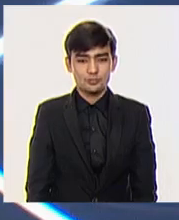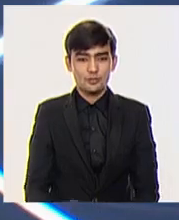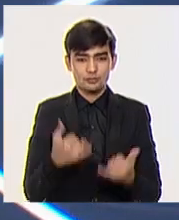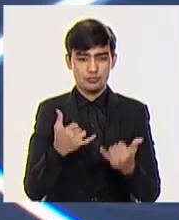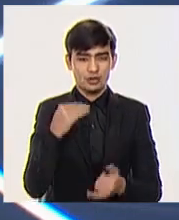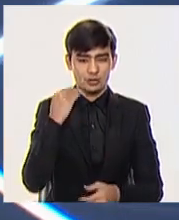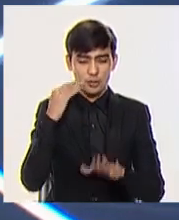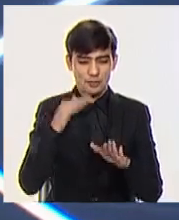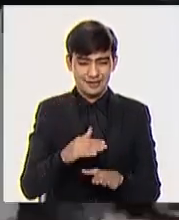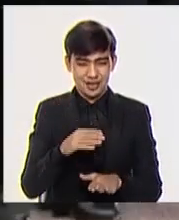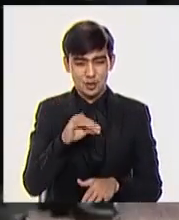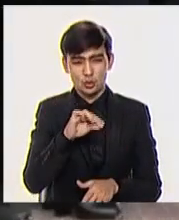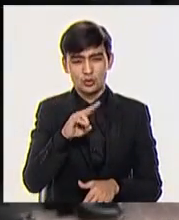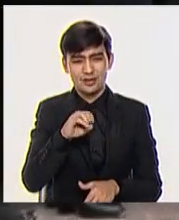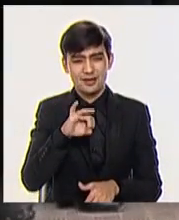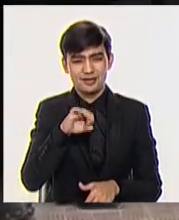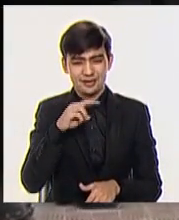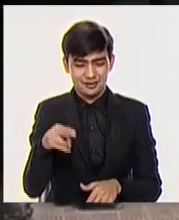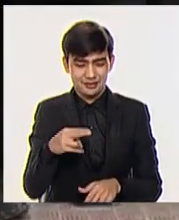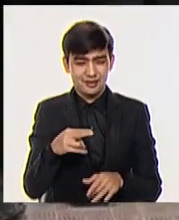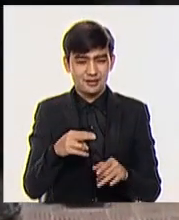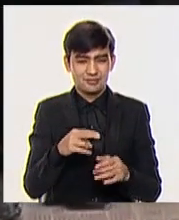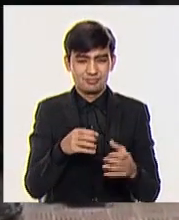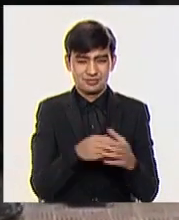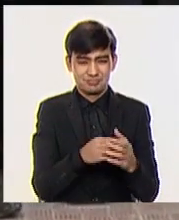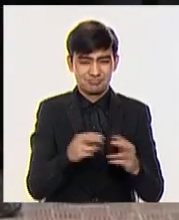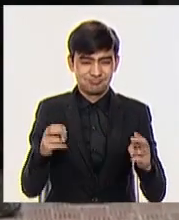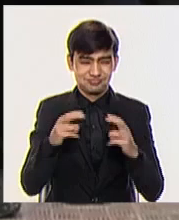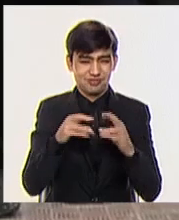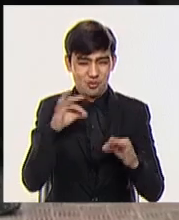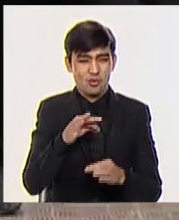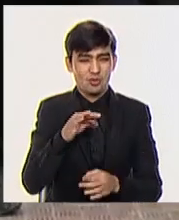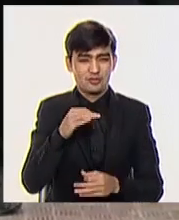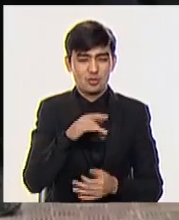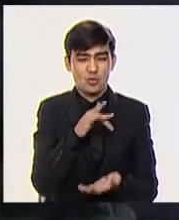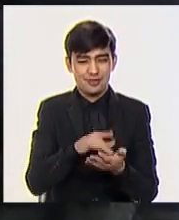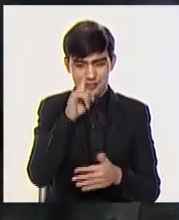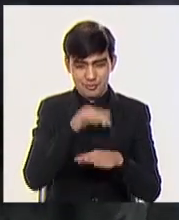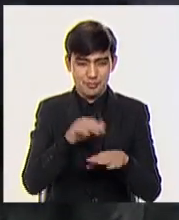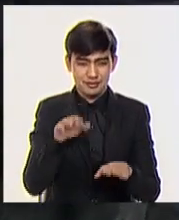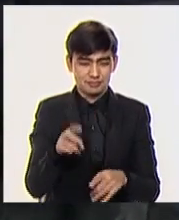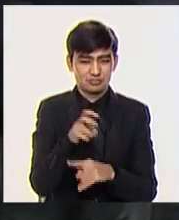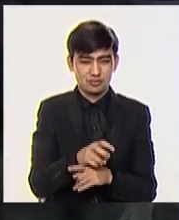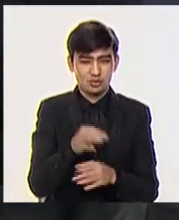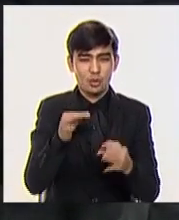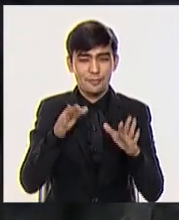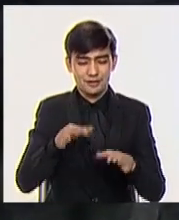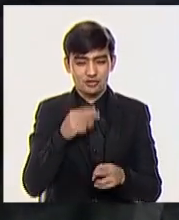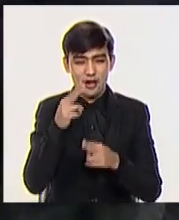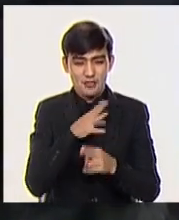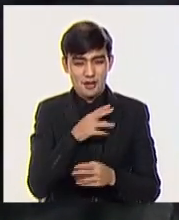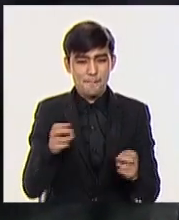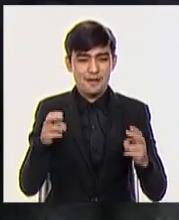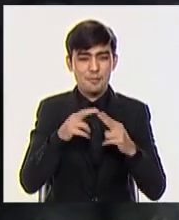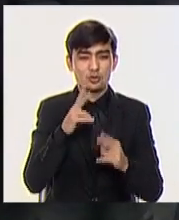Бүгін Ақтөбеде Unity Corporation компаниясының салымшылары қалалық соттың алдында наразылық шарасын ұйымдастырды. Олар халықты алдап,